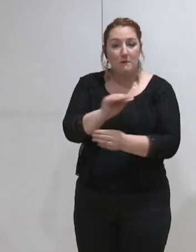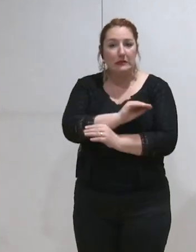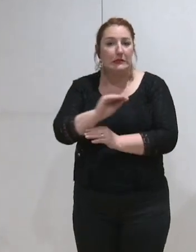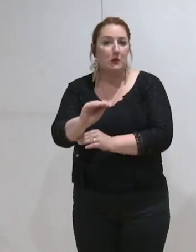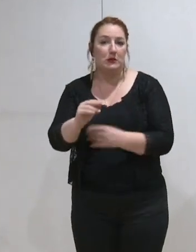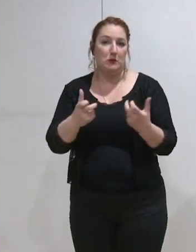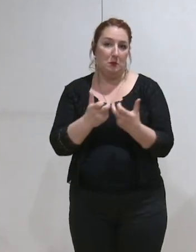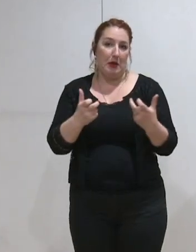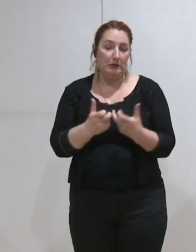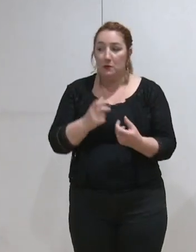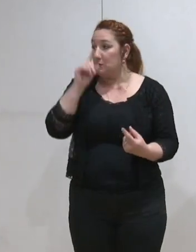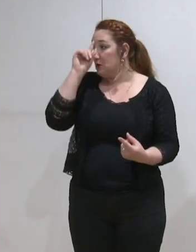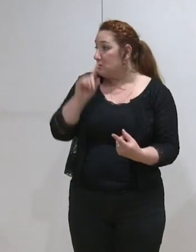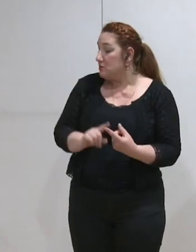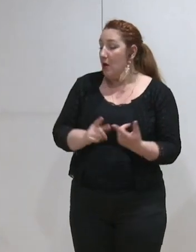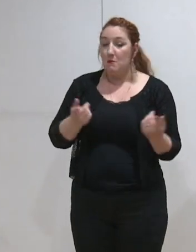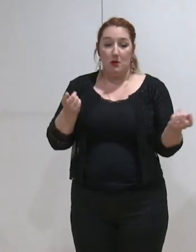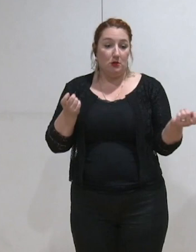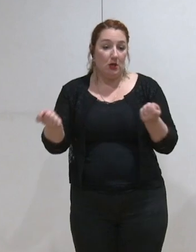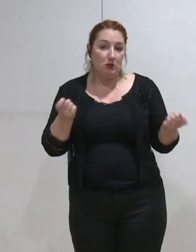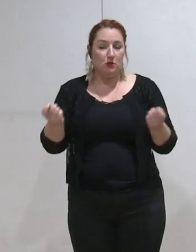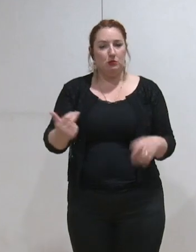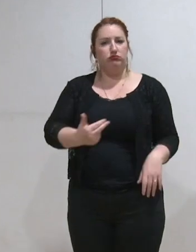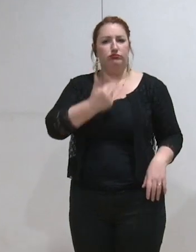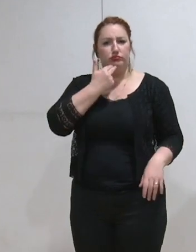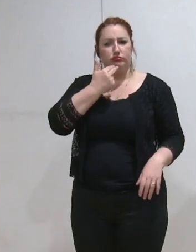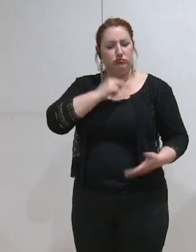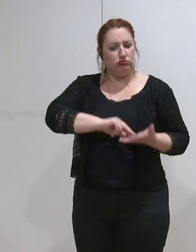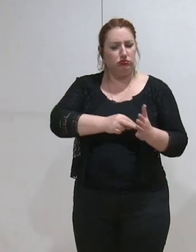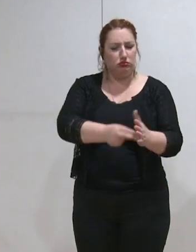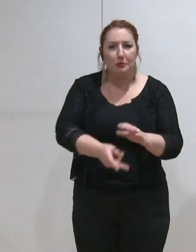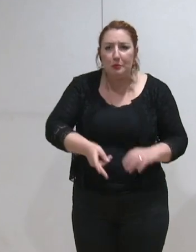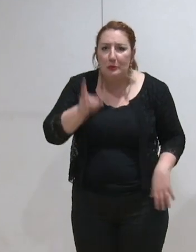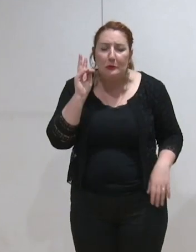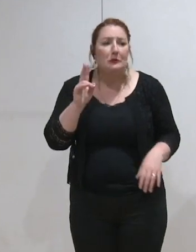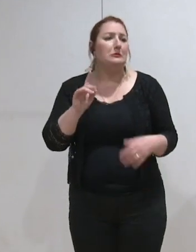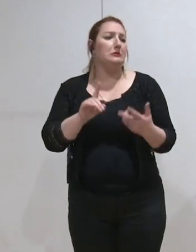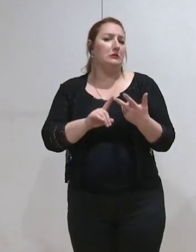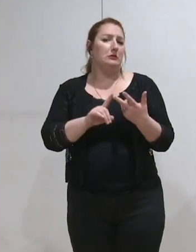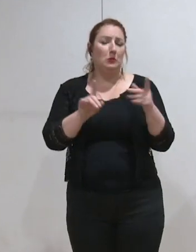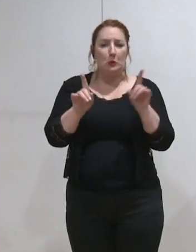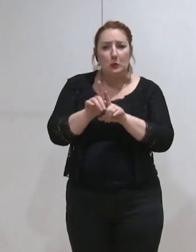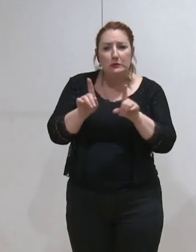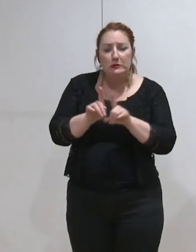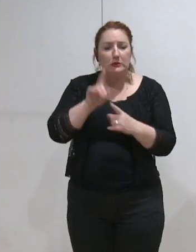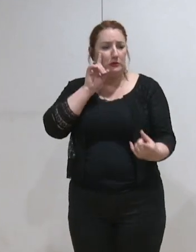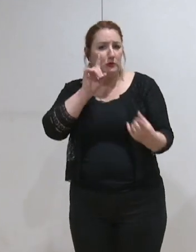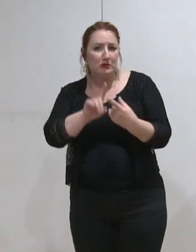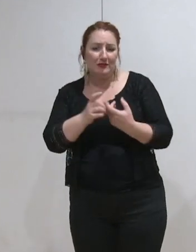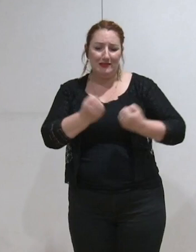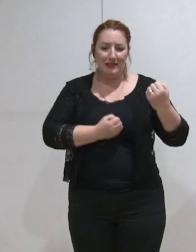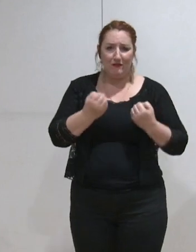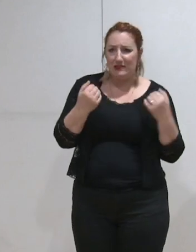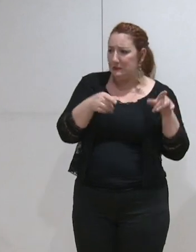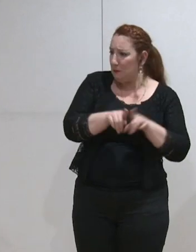pour une gestion plus plus performante et pour mutualiser des services communs